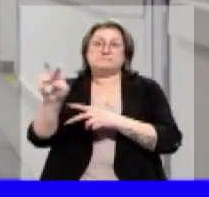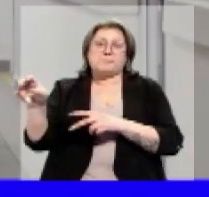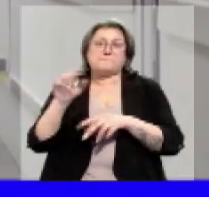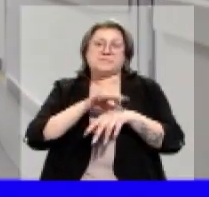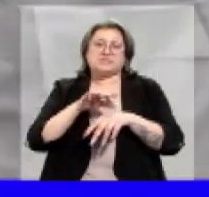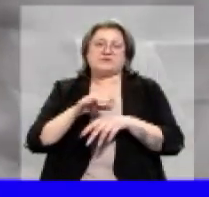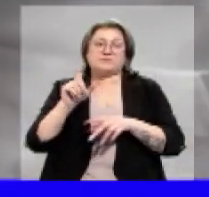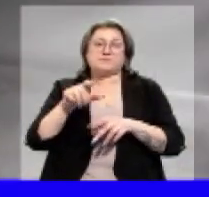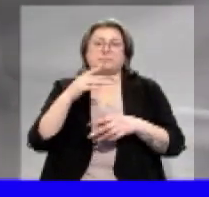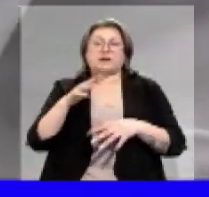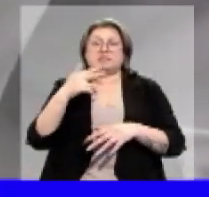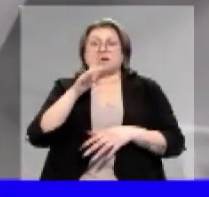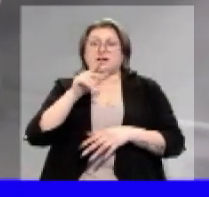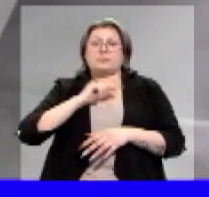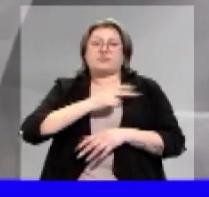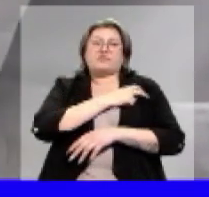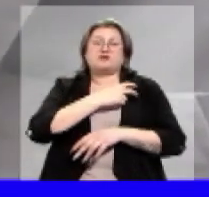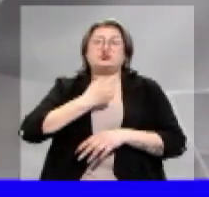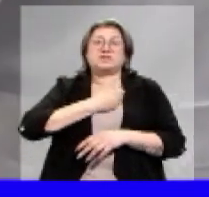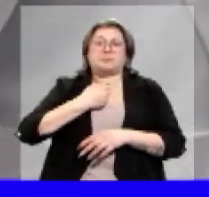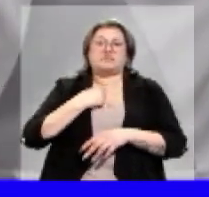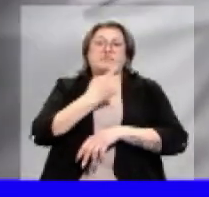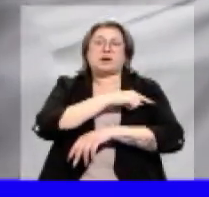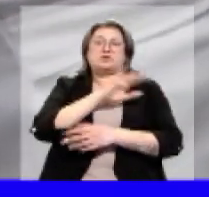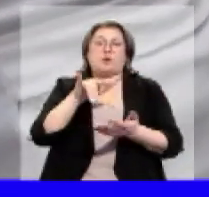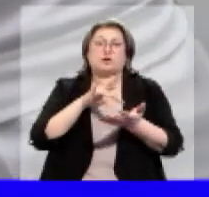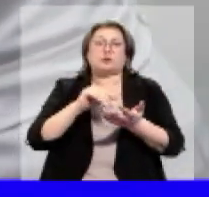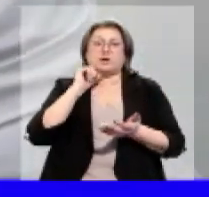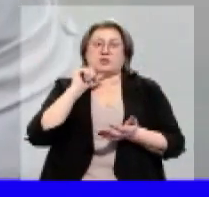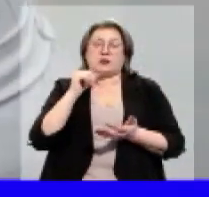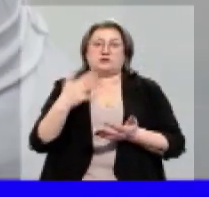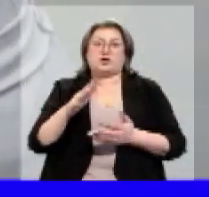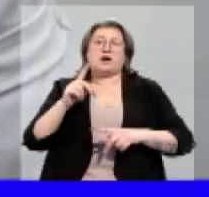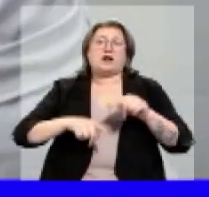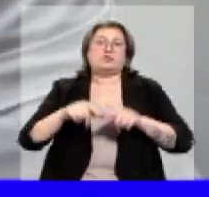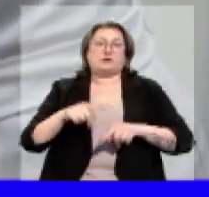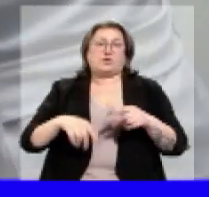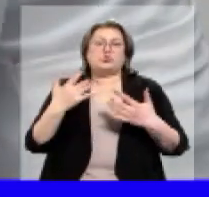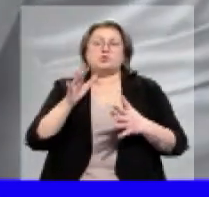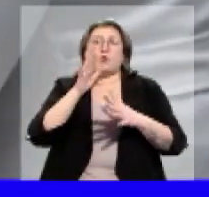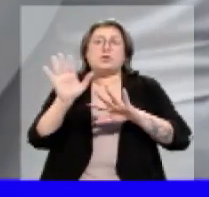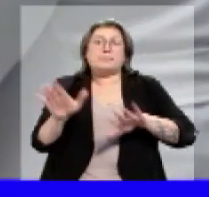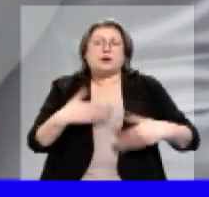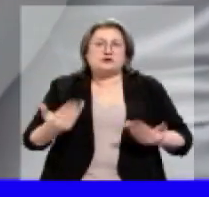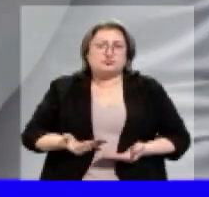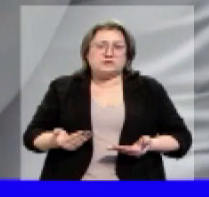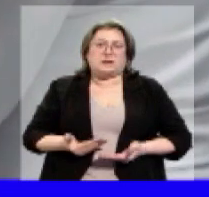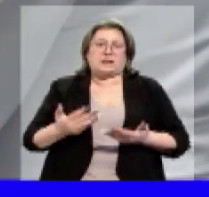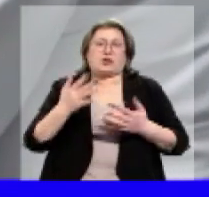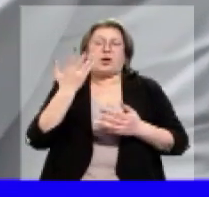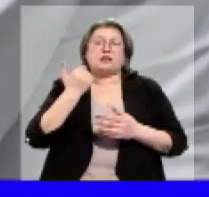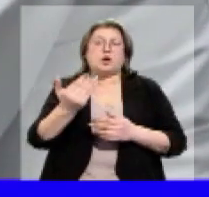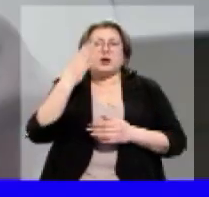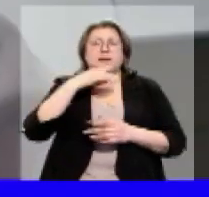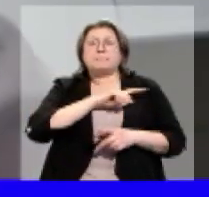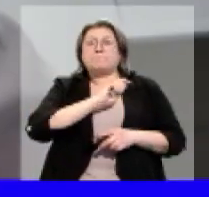пациентов. Уже почти 30 лет она трудится врачом-терапевтом. Больница города Кустаная стала родной. Уж сколько пережили за эти годы. Когда-то ее